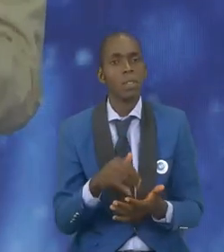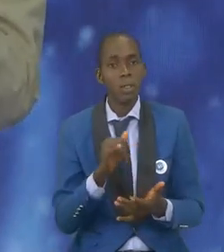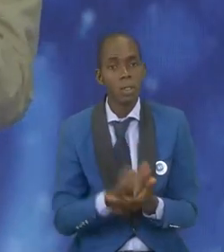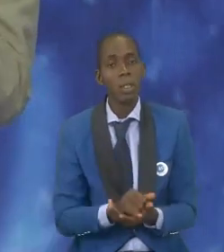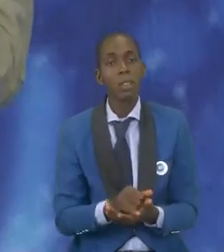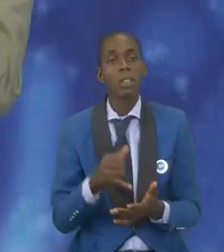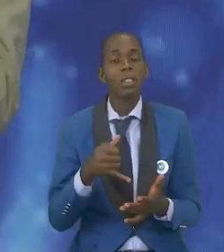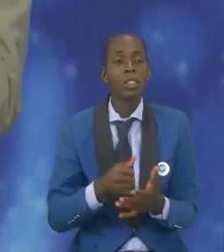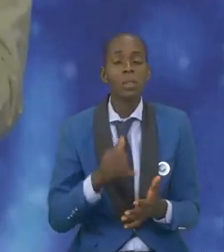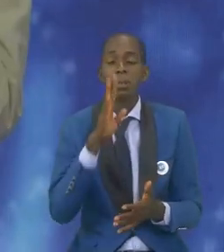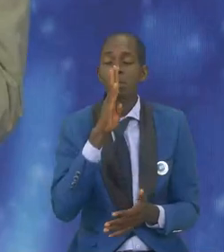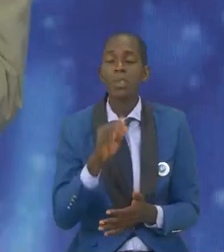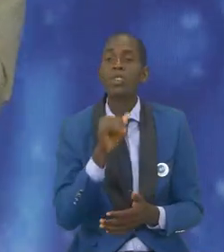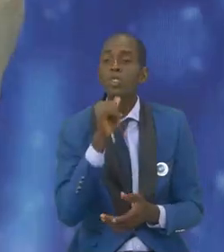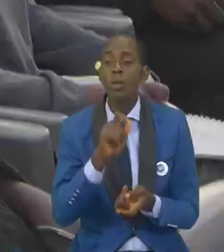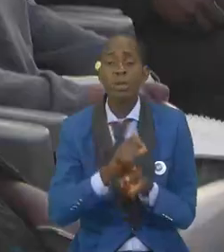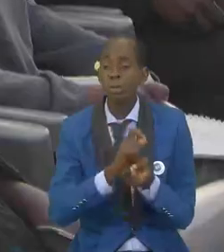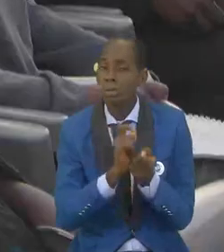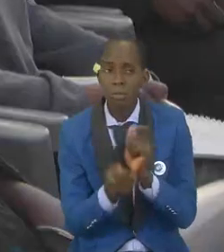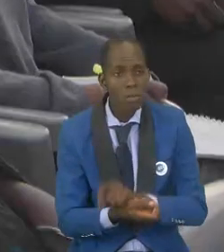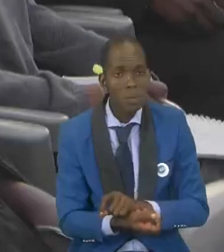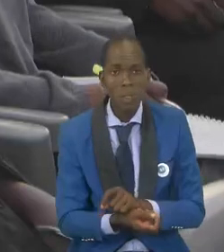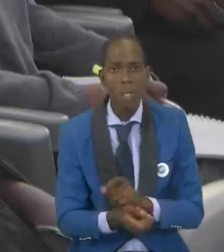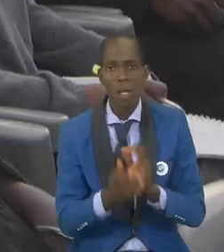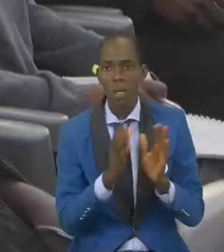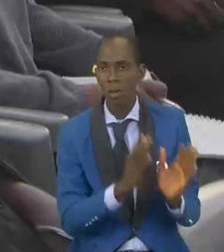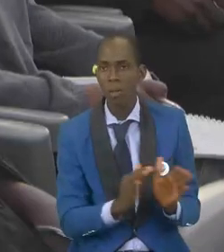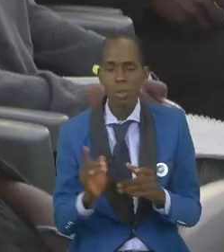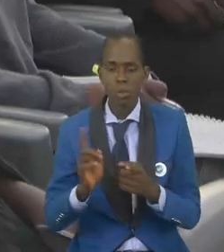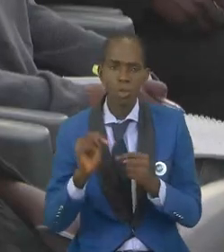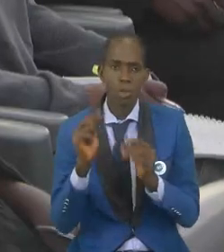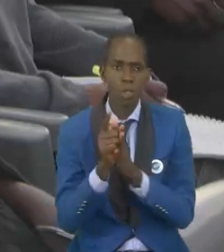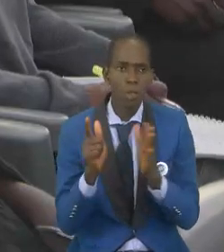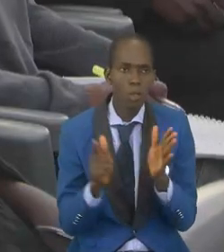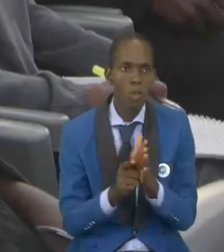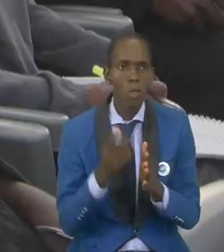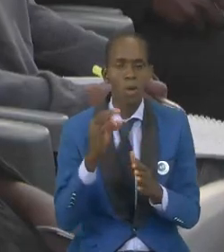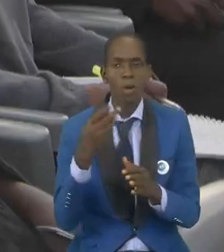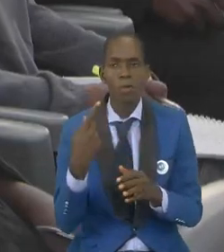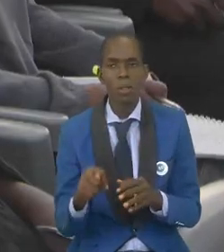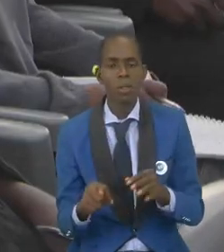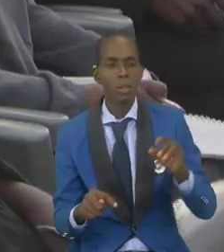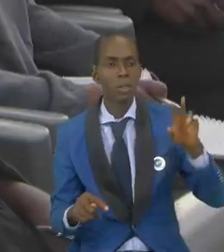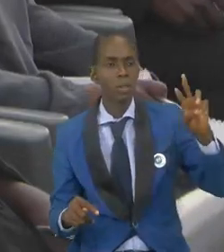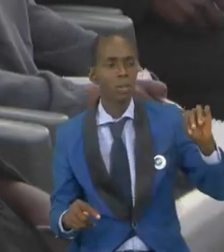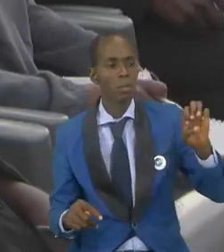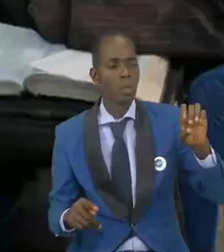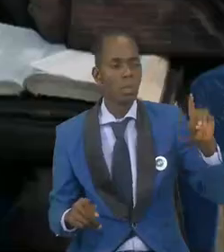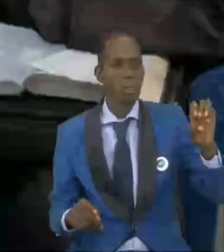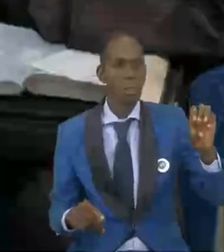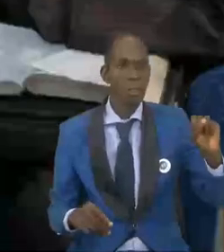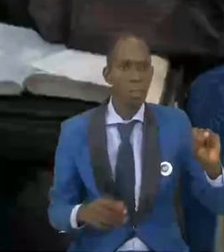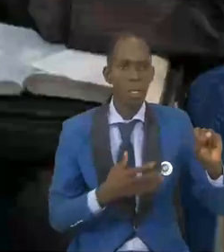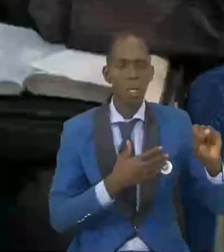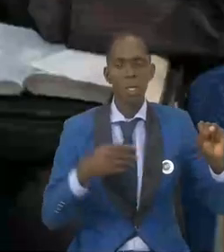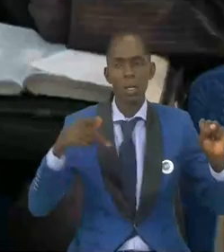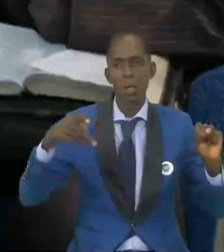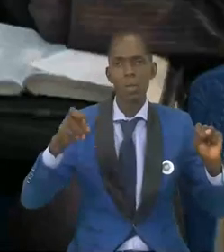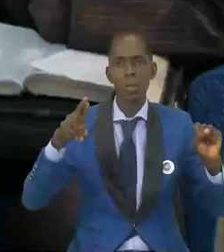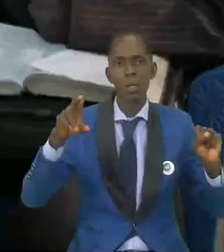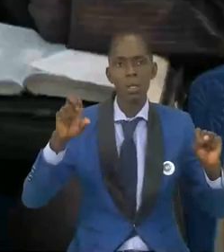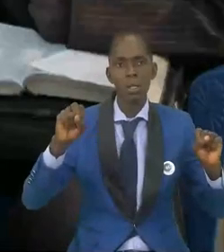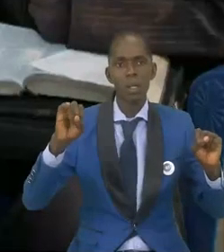décret afin qu'il soit irrévocable selon la loi des mères et des Perses